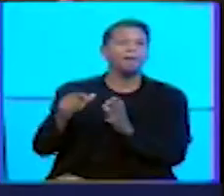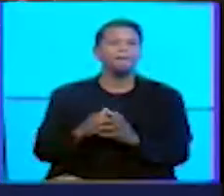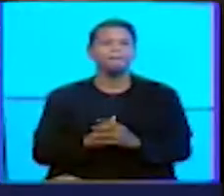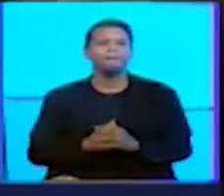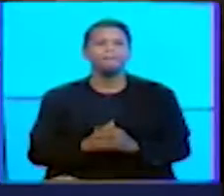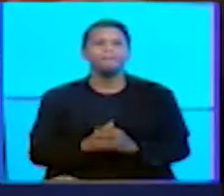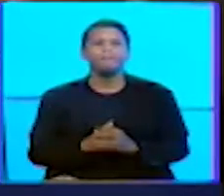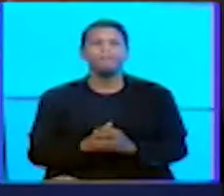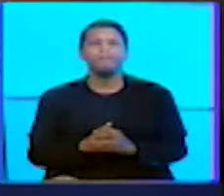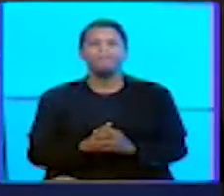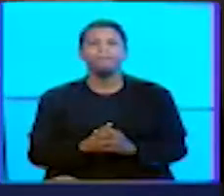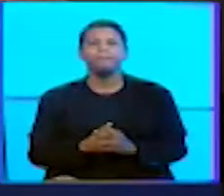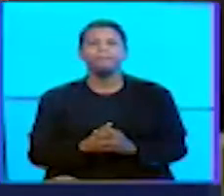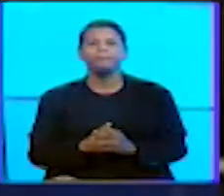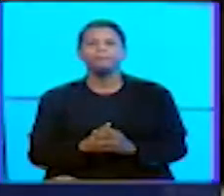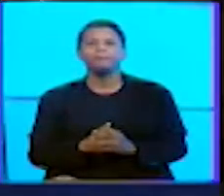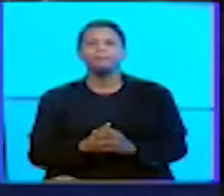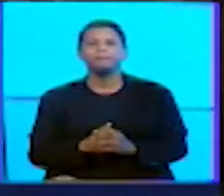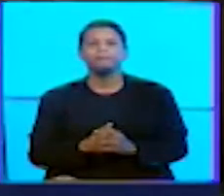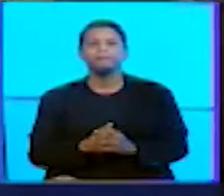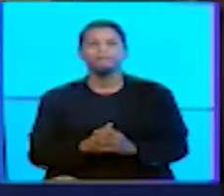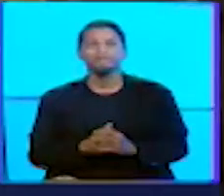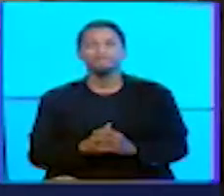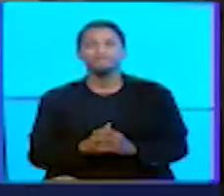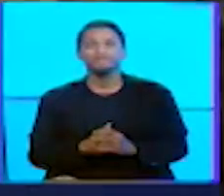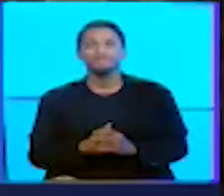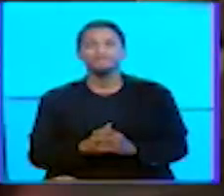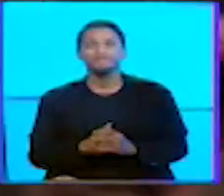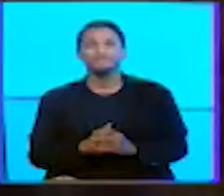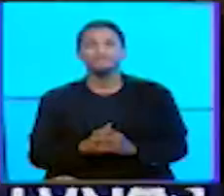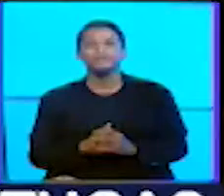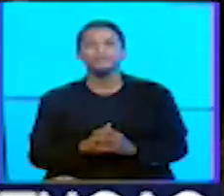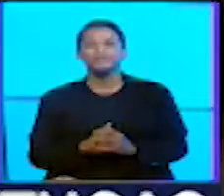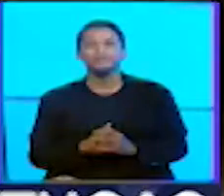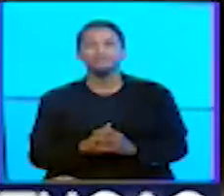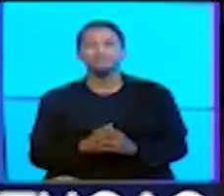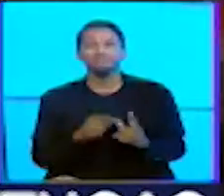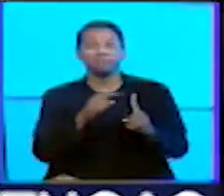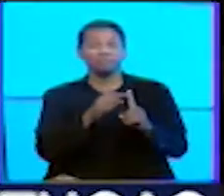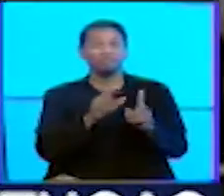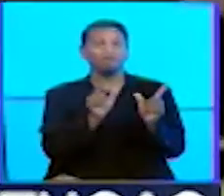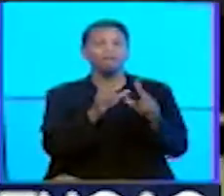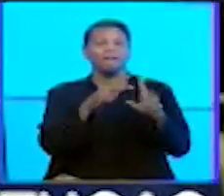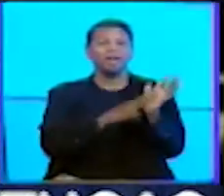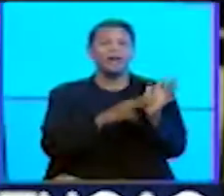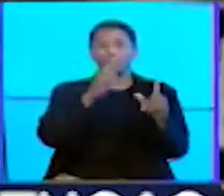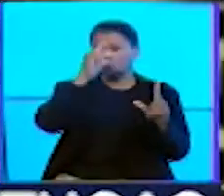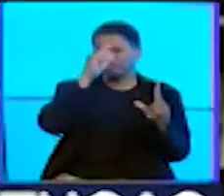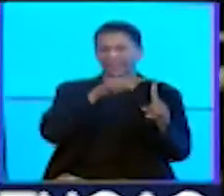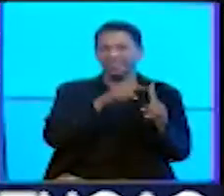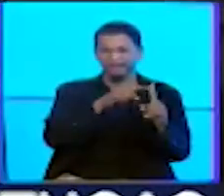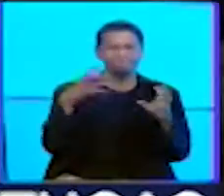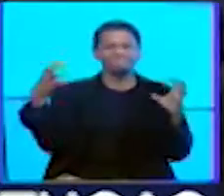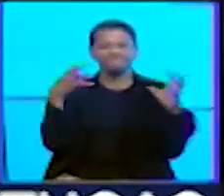ketika seorang pengunjung kafe yang diduga warga negara asing ini terlibat adu mulut dengan petugas Satpol PP di